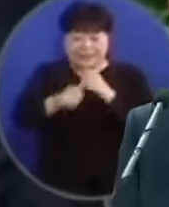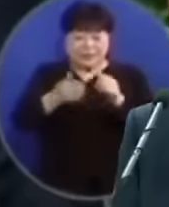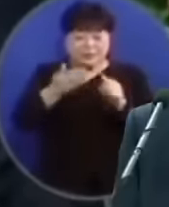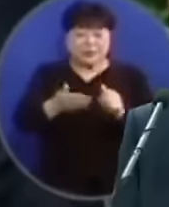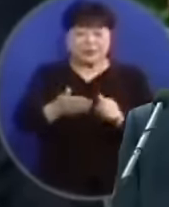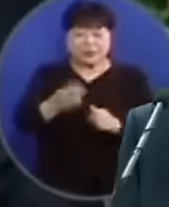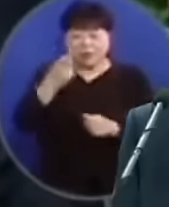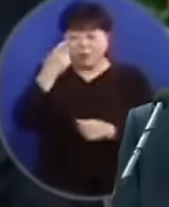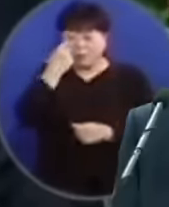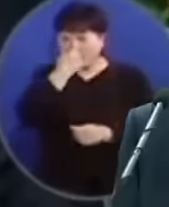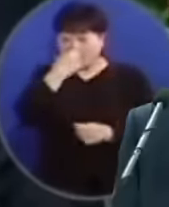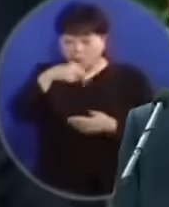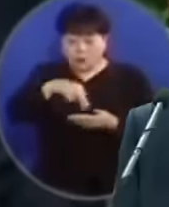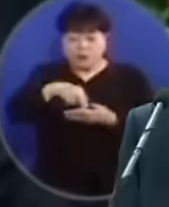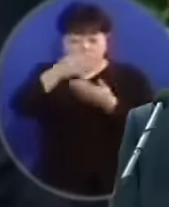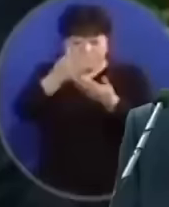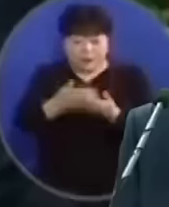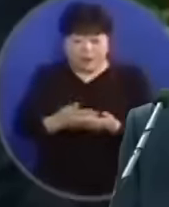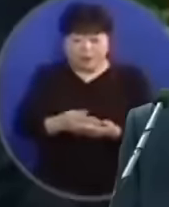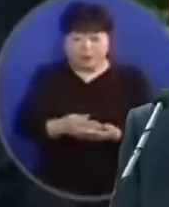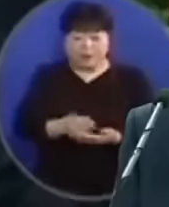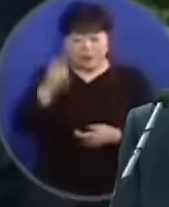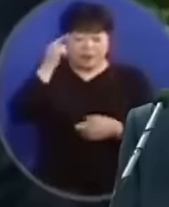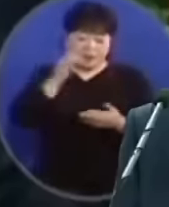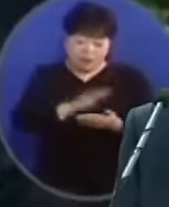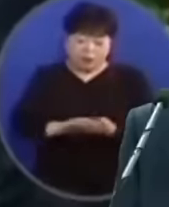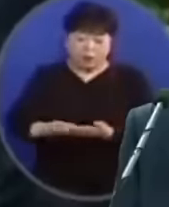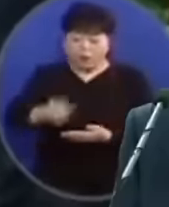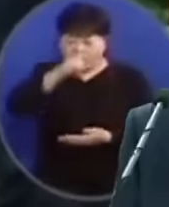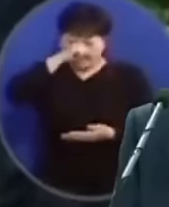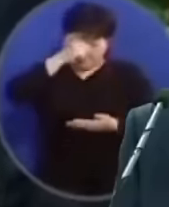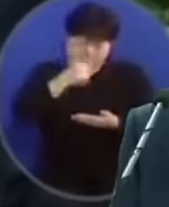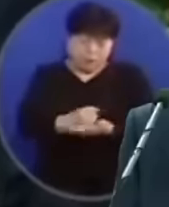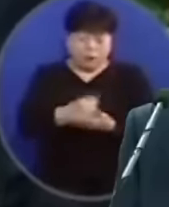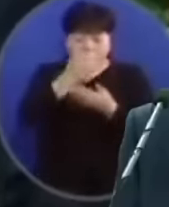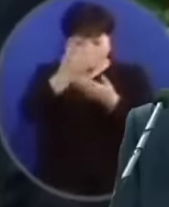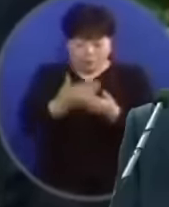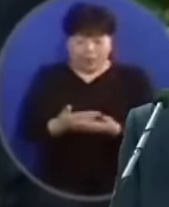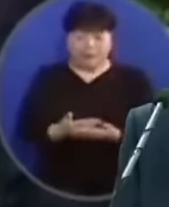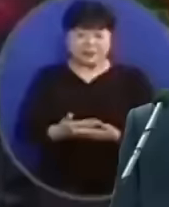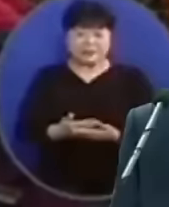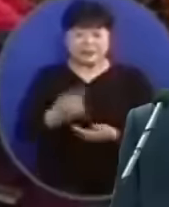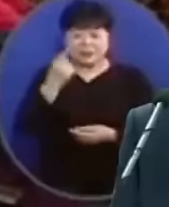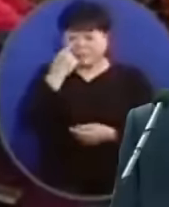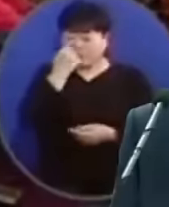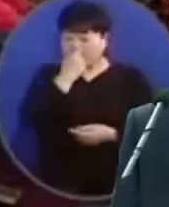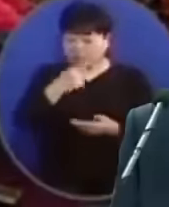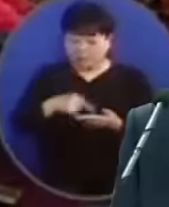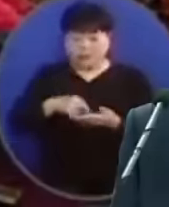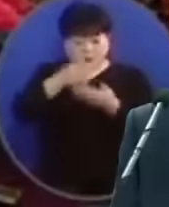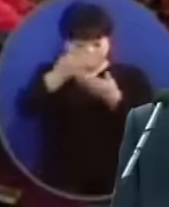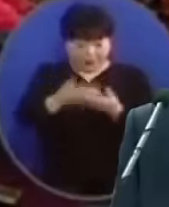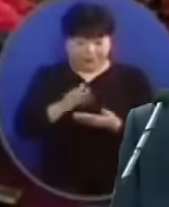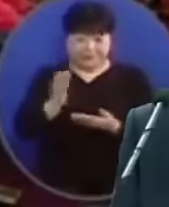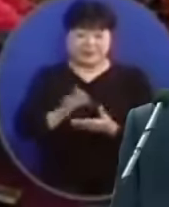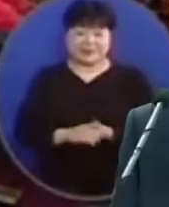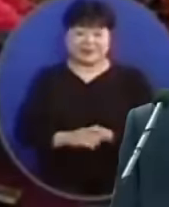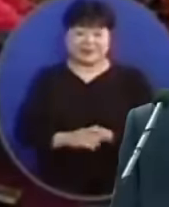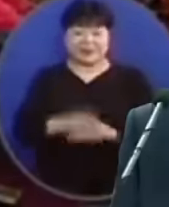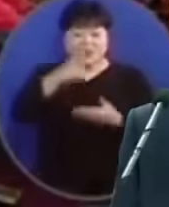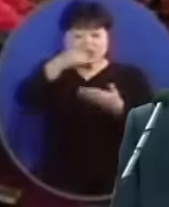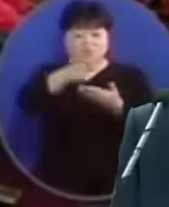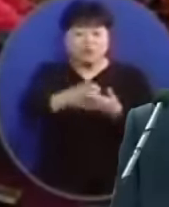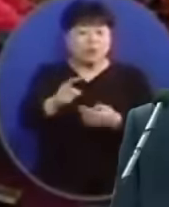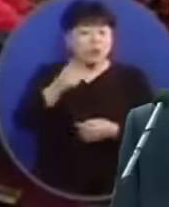하나님께로부터 보증을 받는 것입니다. 형통하고 평탄한 인생을 살 수 있다는 보증을 받는 것을 말하는 것입니다. 그럼